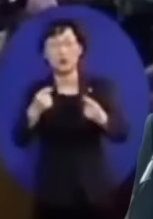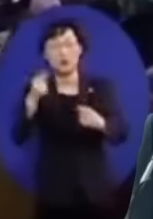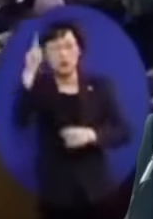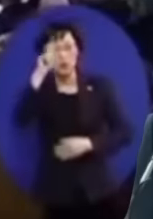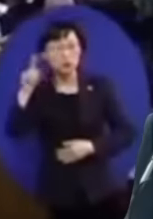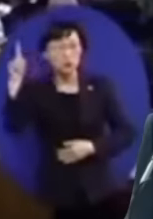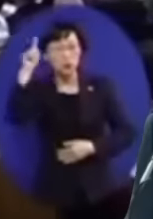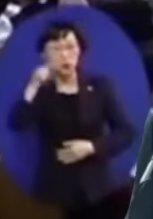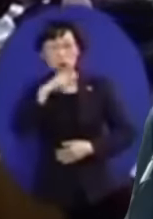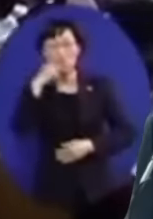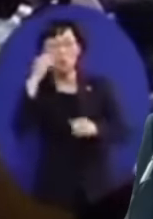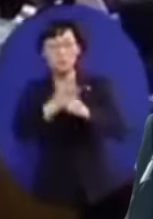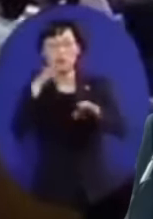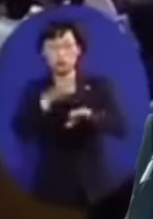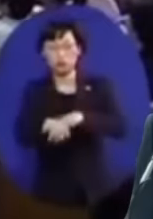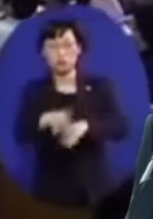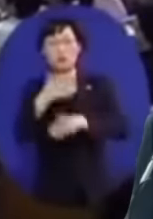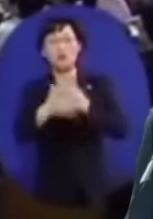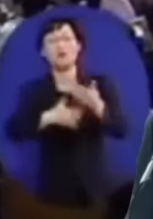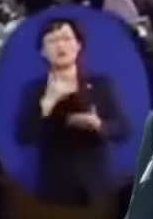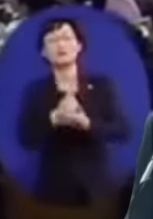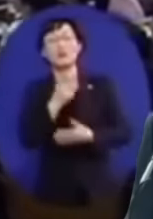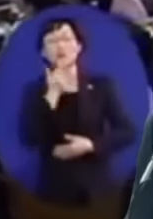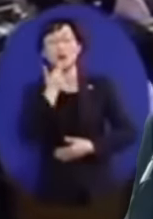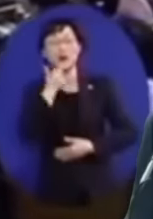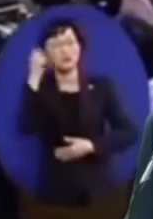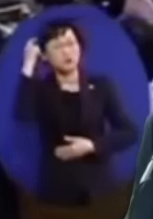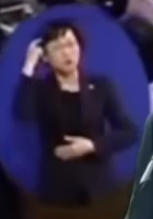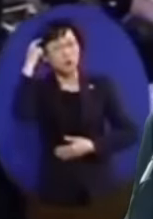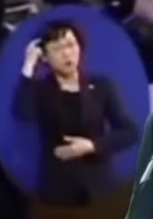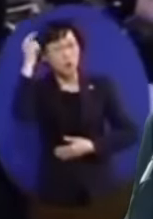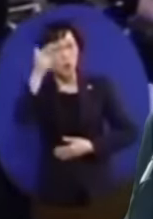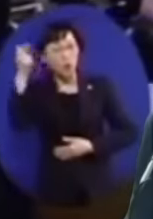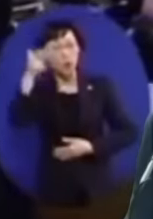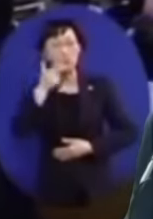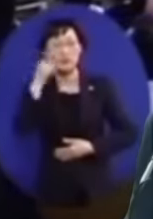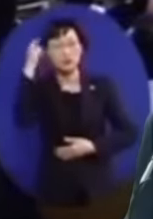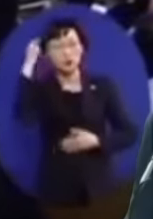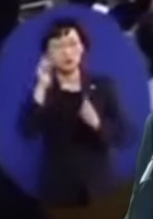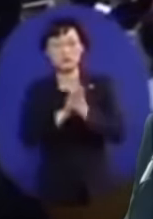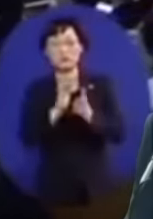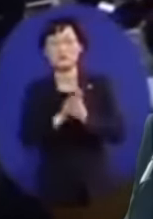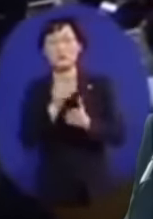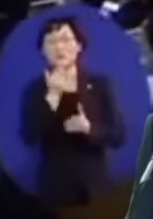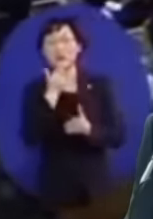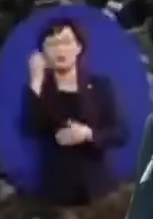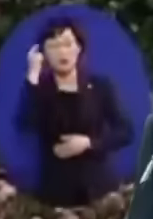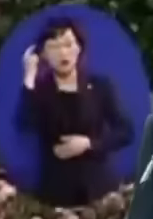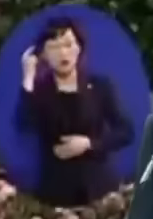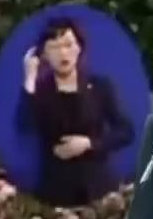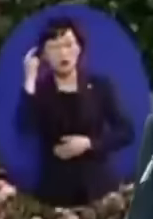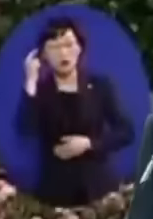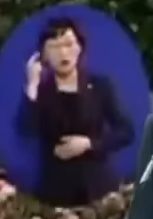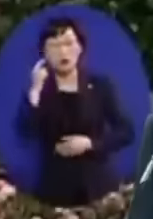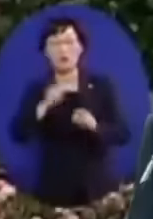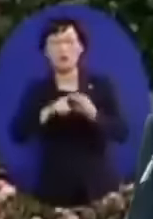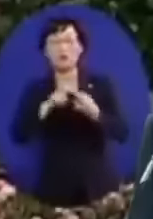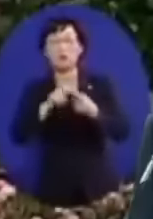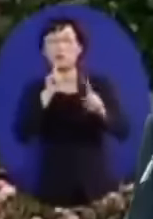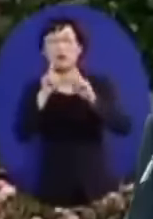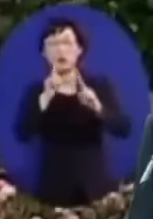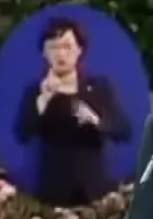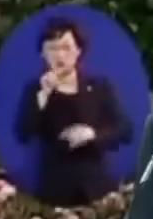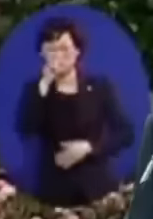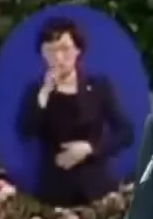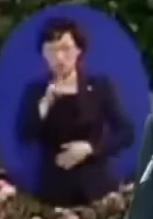공산주의는 하나님도 없고 영혼도 정신도 없다고 하는 무신론적 유물론을 주장했습니다. 칼 마르크스는 종교는